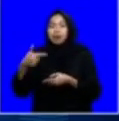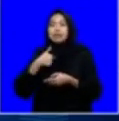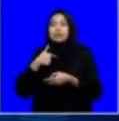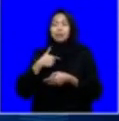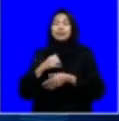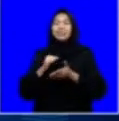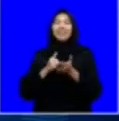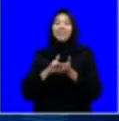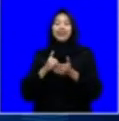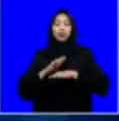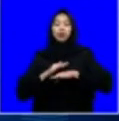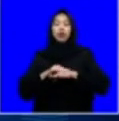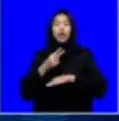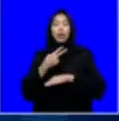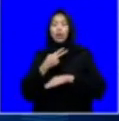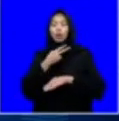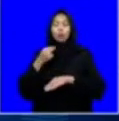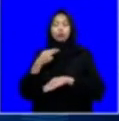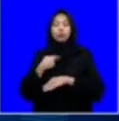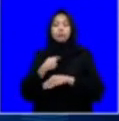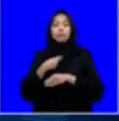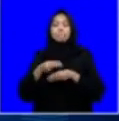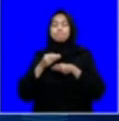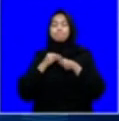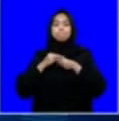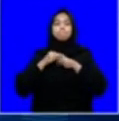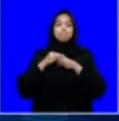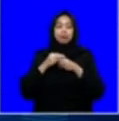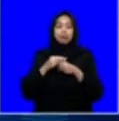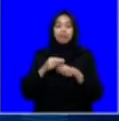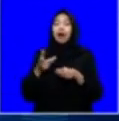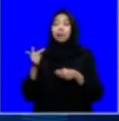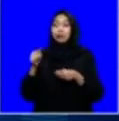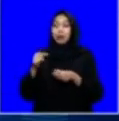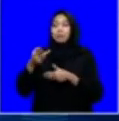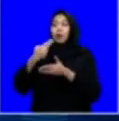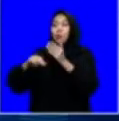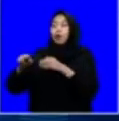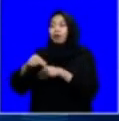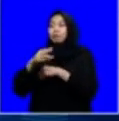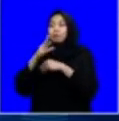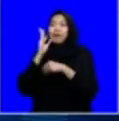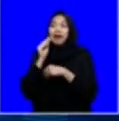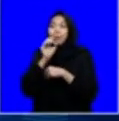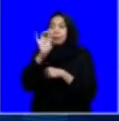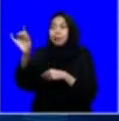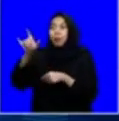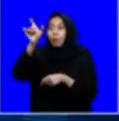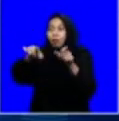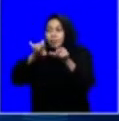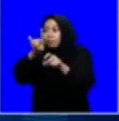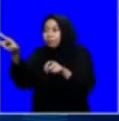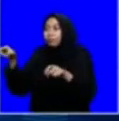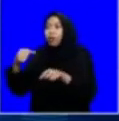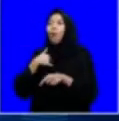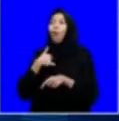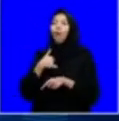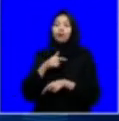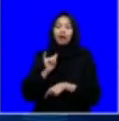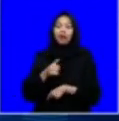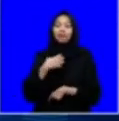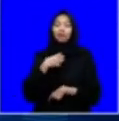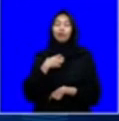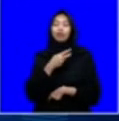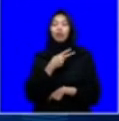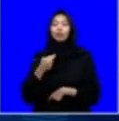itu akan lebih terbangun kalau kita kadang-kadang punya pengalaman di luar Indonesia. Sehingga kita bisa mengetahui, oh ya, saya ini sebenarnya Indonesia sekali. Dan saya